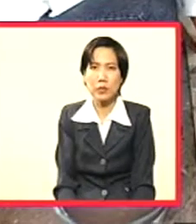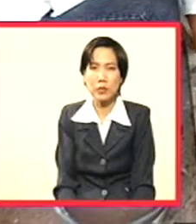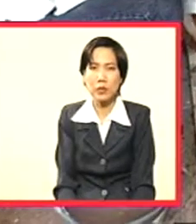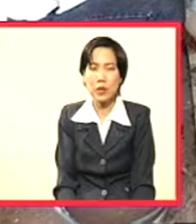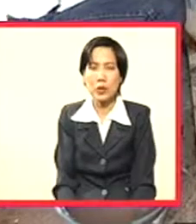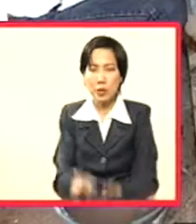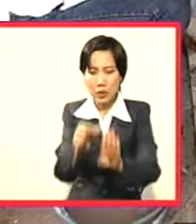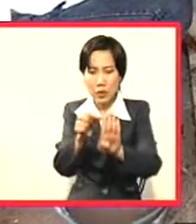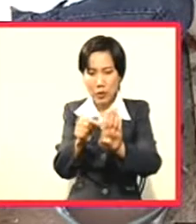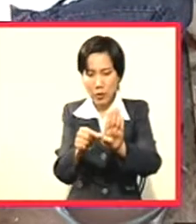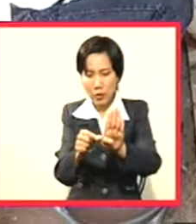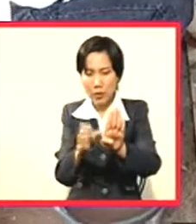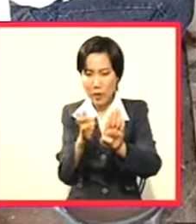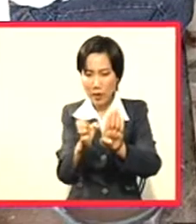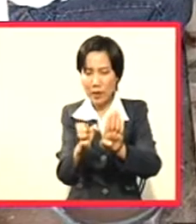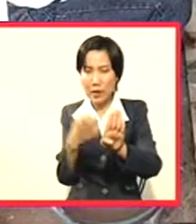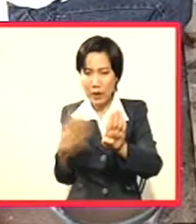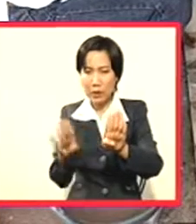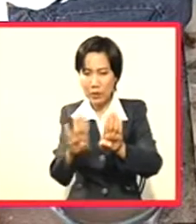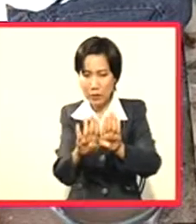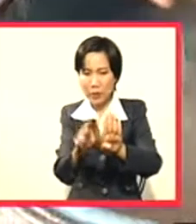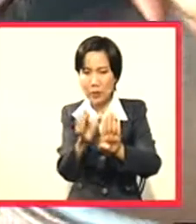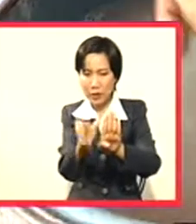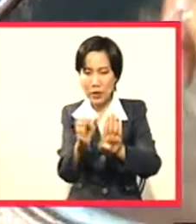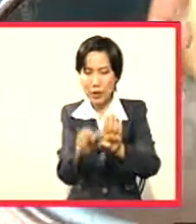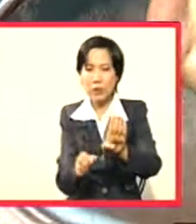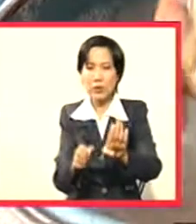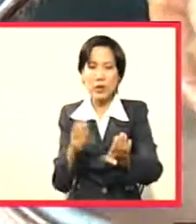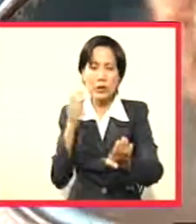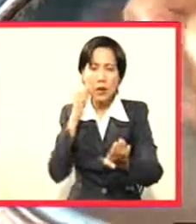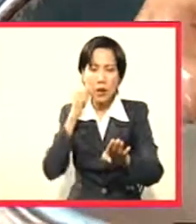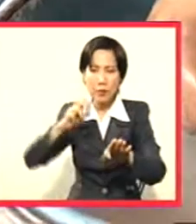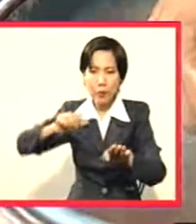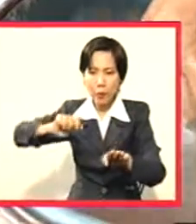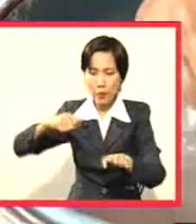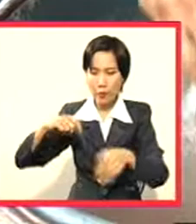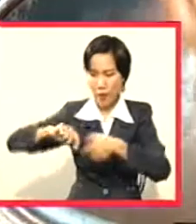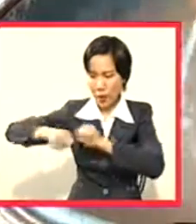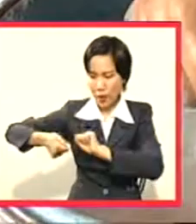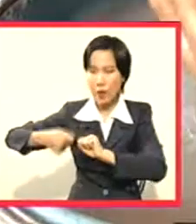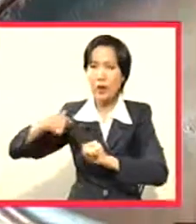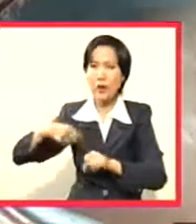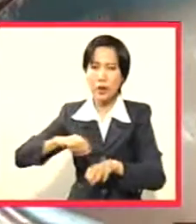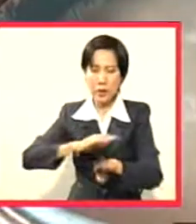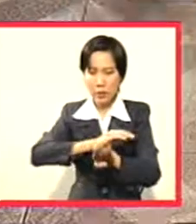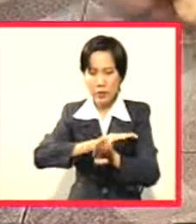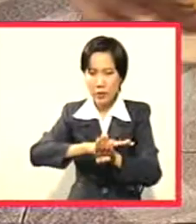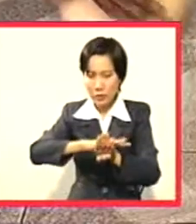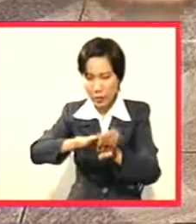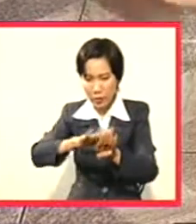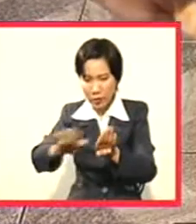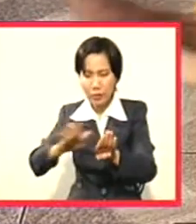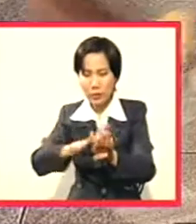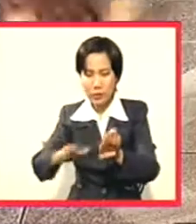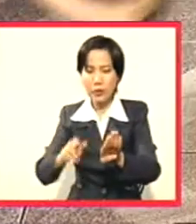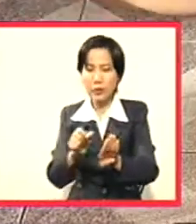เมื่อแนวร่องเริ่มจับกันจนแข็งตัวหรือยังหมาดๆใช้ฟองน้ำหรือผ้าสะอาดชุบน้ำสะอาดบิดพอหมาดๆเช็ดบริเว